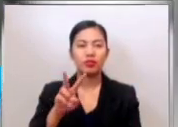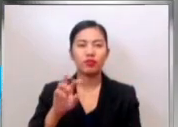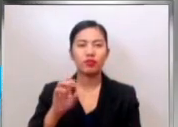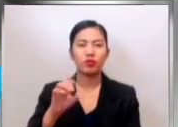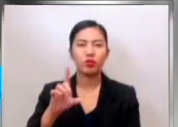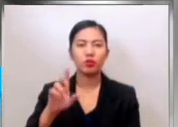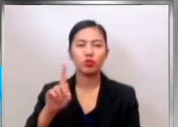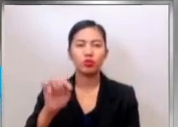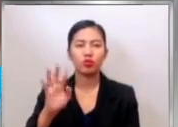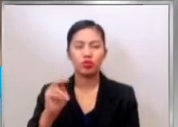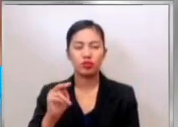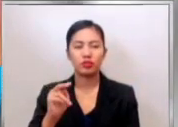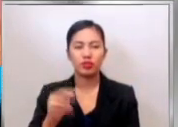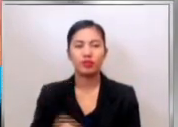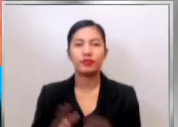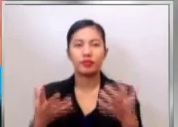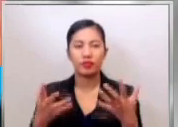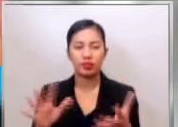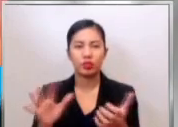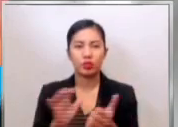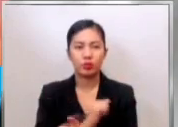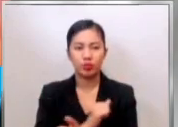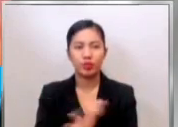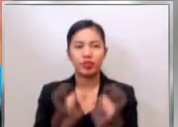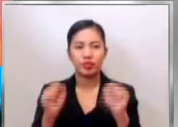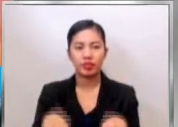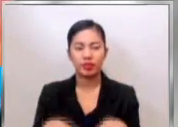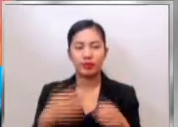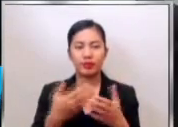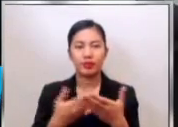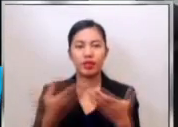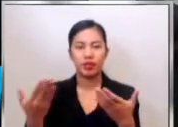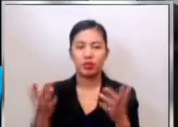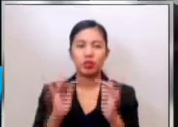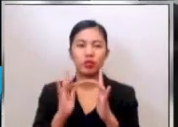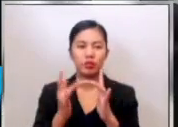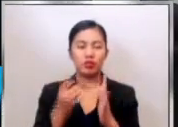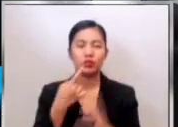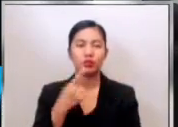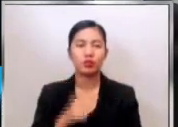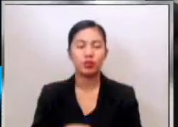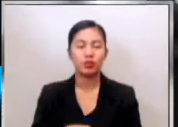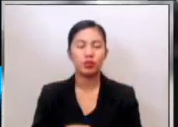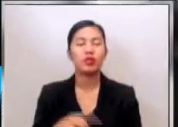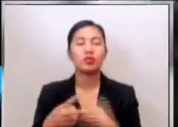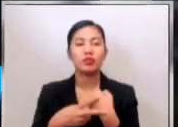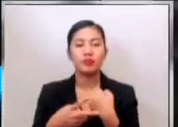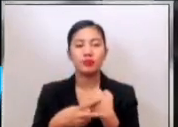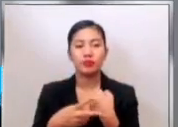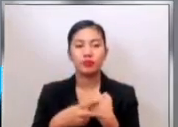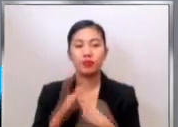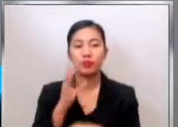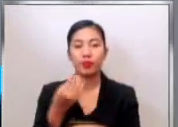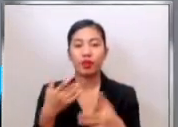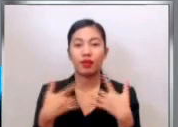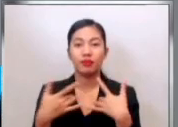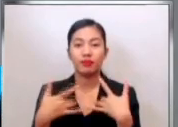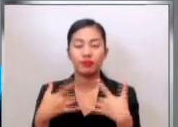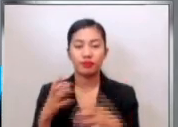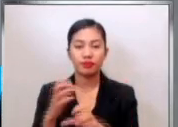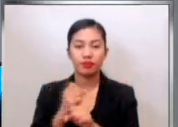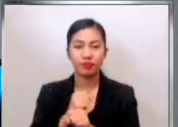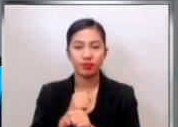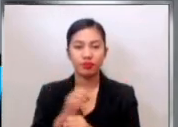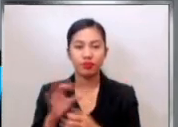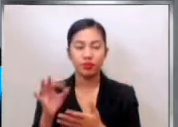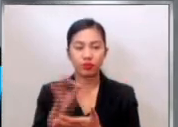lang sa pamamagitan ng online ordering at reservation. Isa sa mga nasasabik makakuha ng coin ang coin collector na